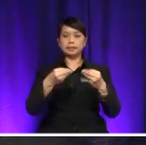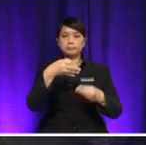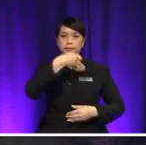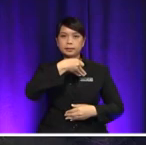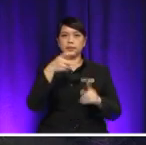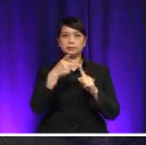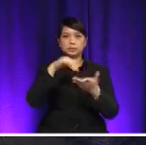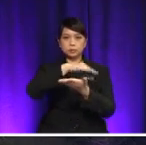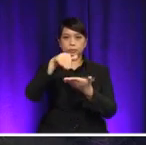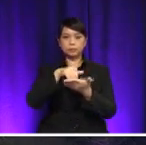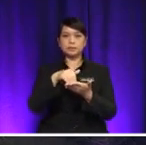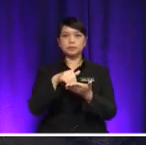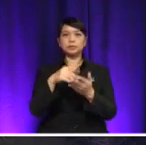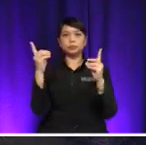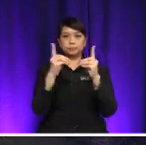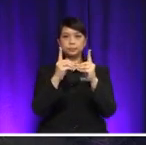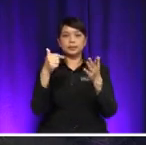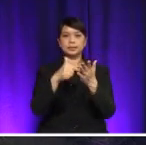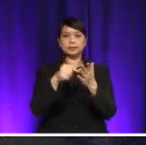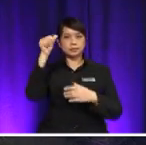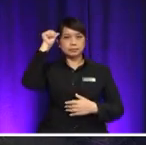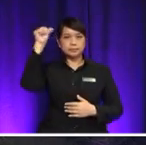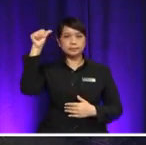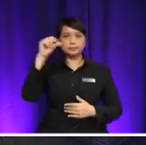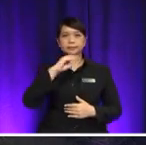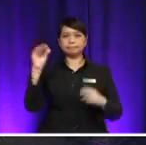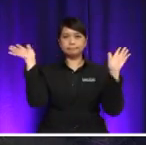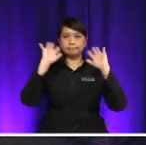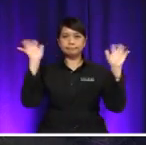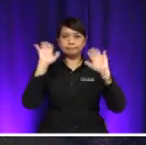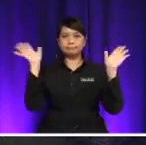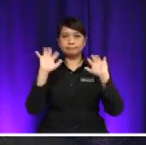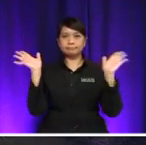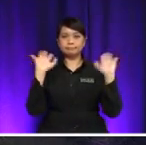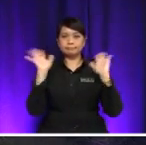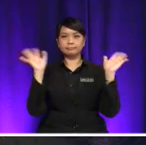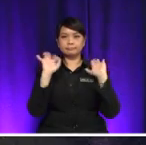kalau ada di situ jumpa lagi Assalamualaikum bye bye